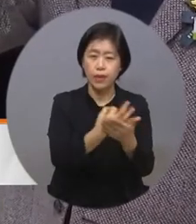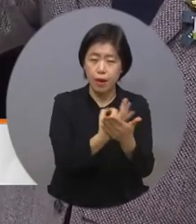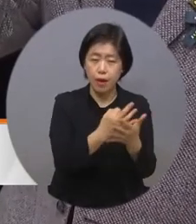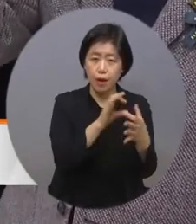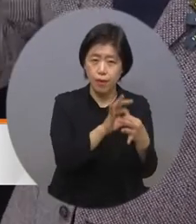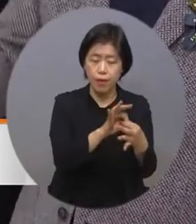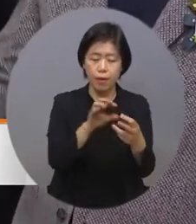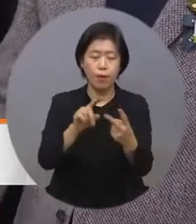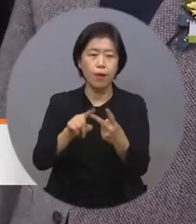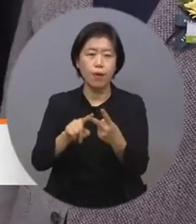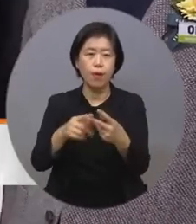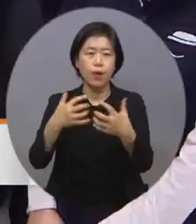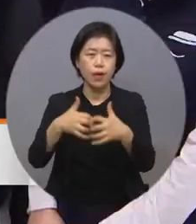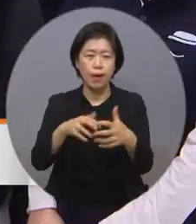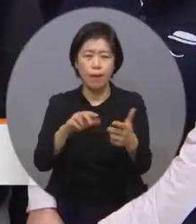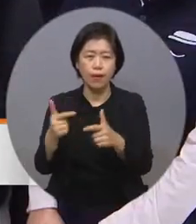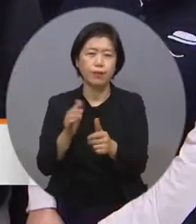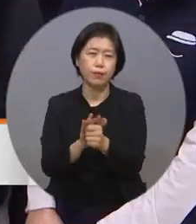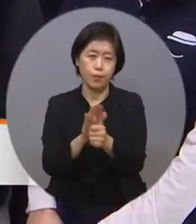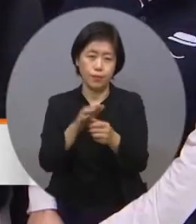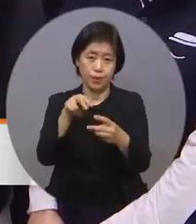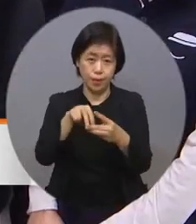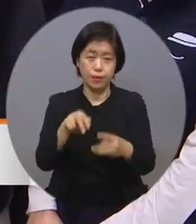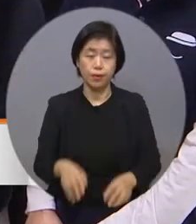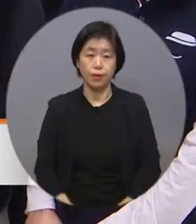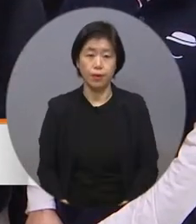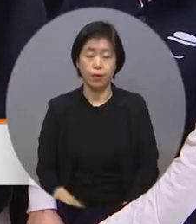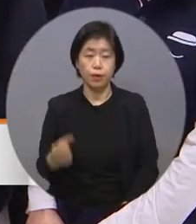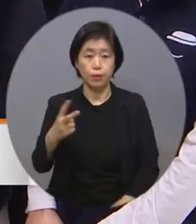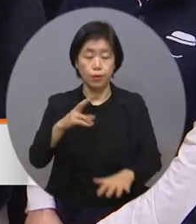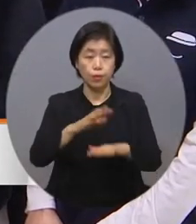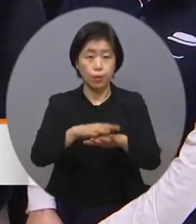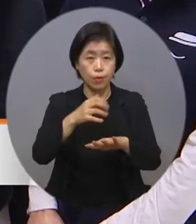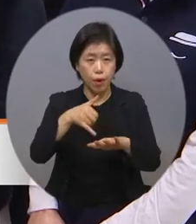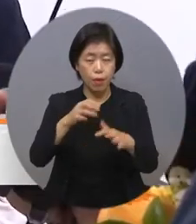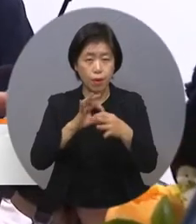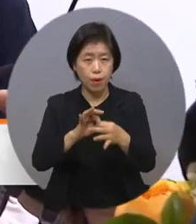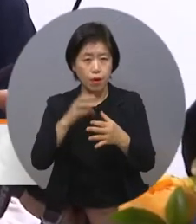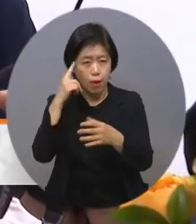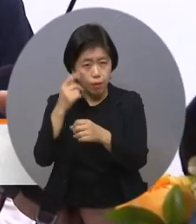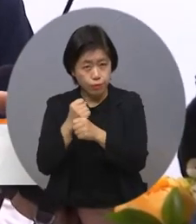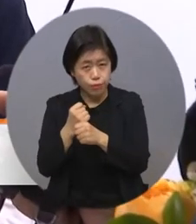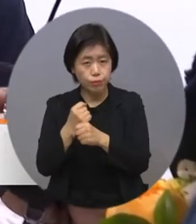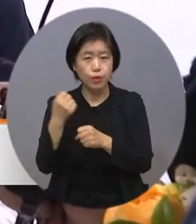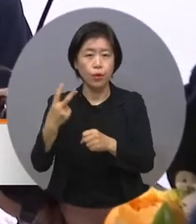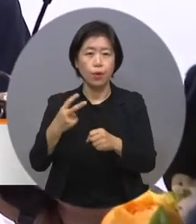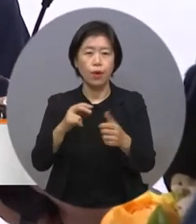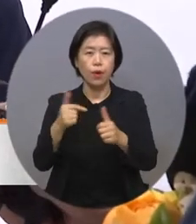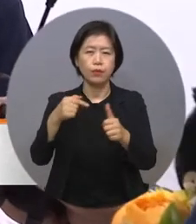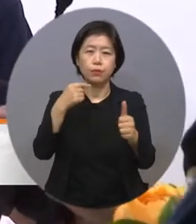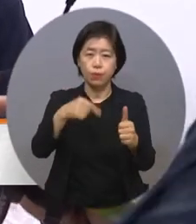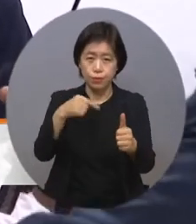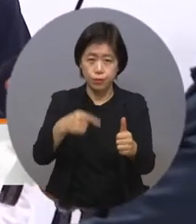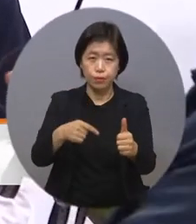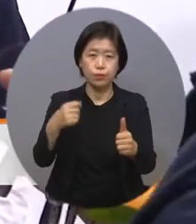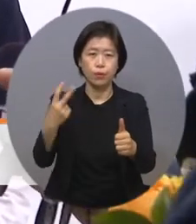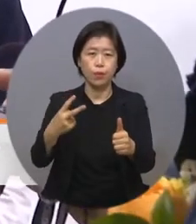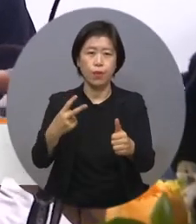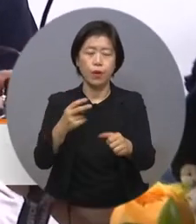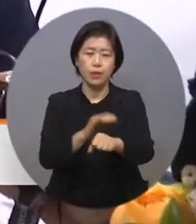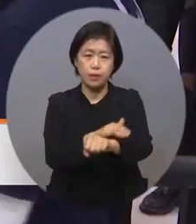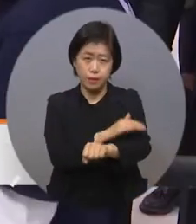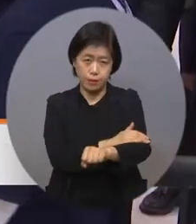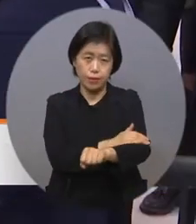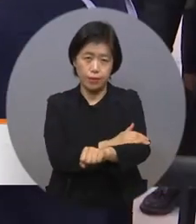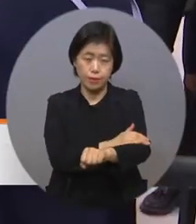창농타운은 농업 연구개발과 기술 보급, 농업인 교육 등을 융합한 실습형 공간으로 오는